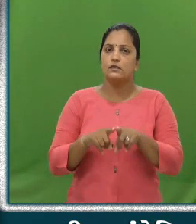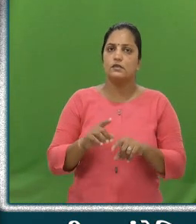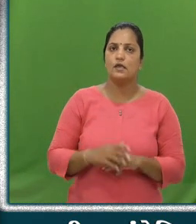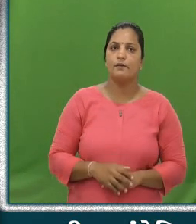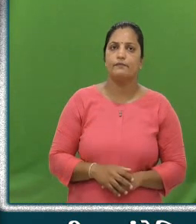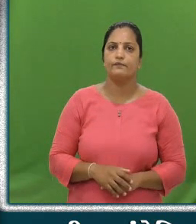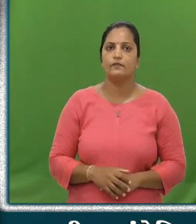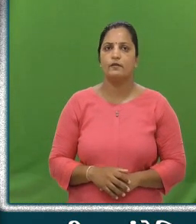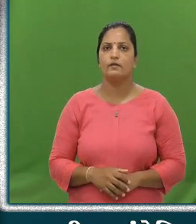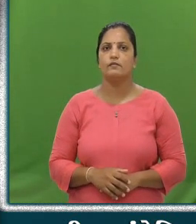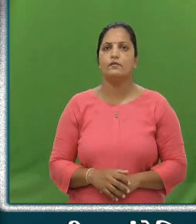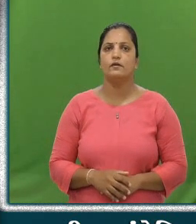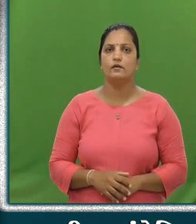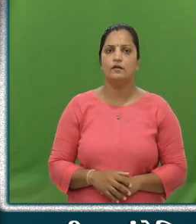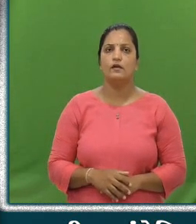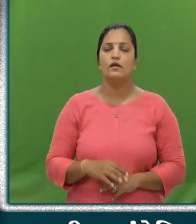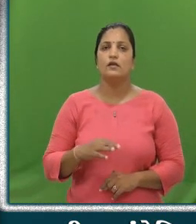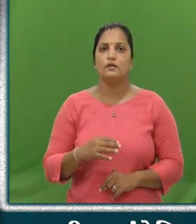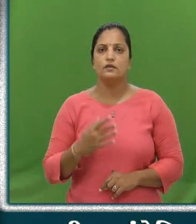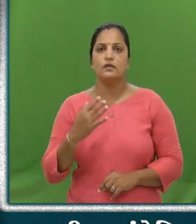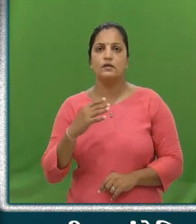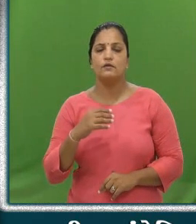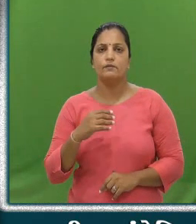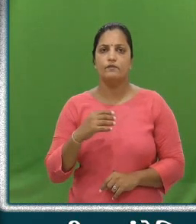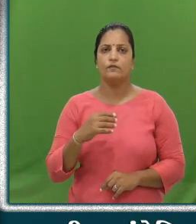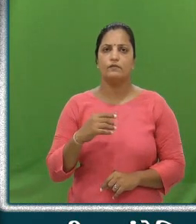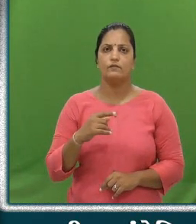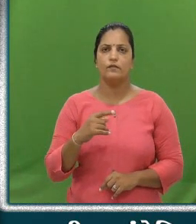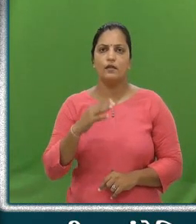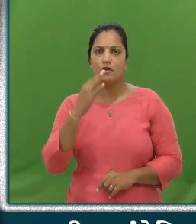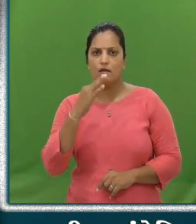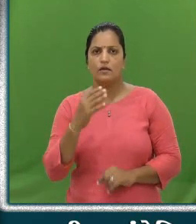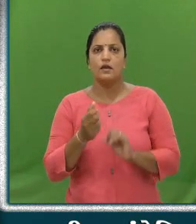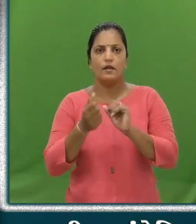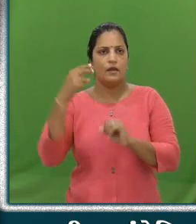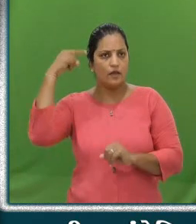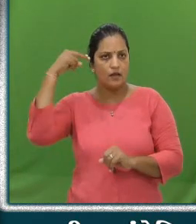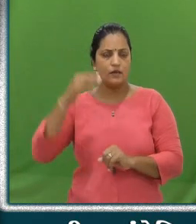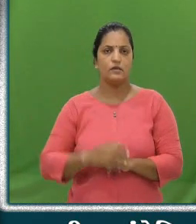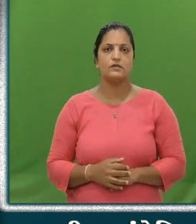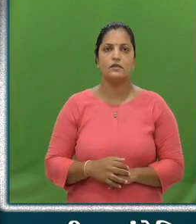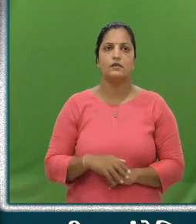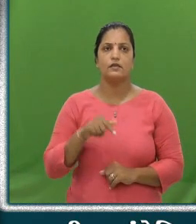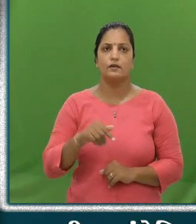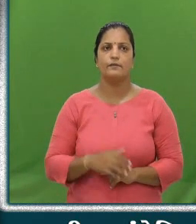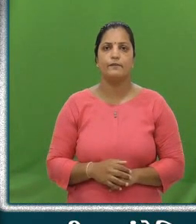લીધે શું થાય છે કે ઝાડીઓમાં પણ રોગ લાગે છે એટલે પોષણ પૂરતું ન મળવાના કારણે શું થાય છે તો